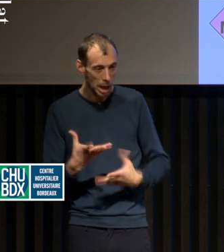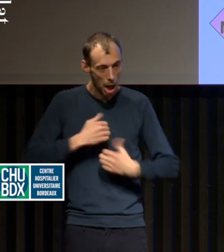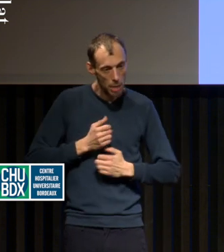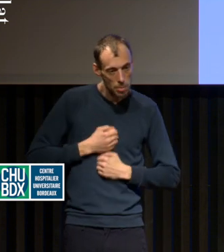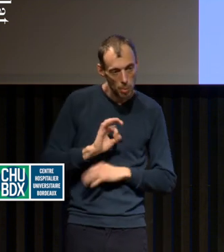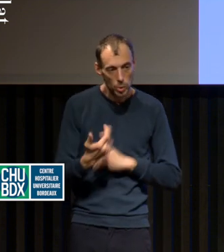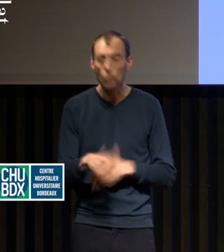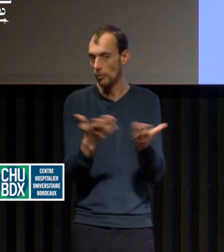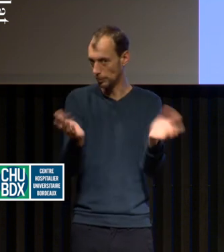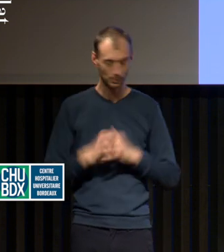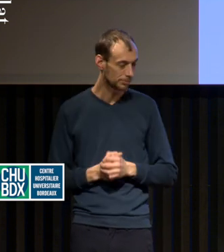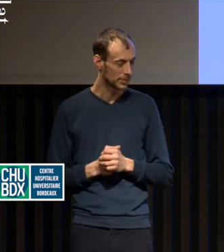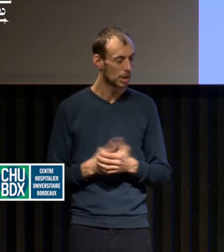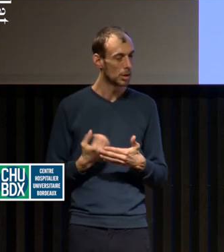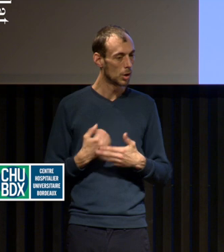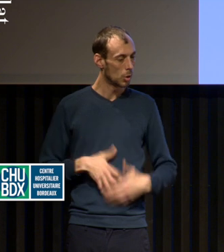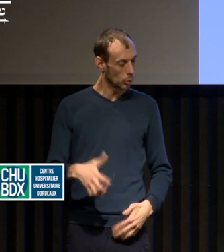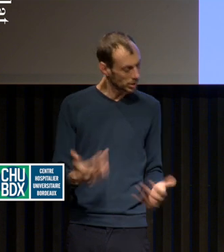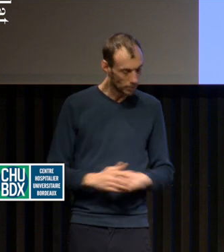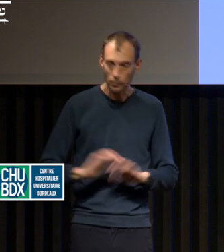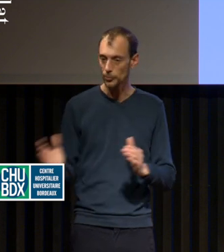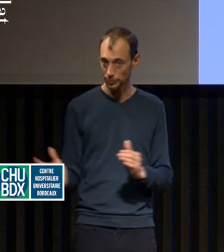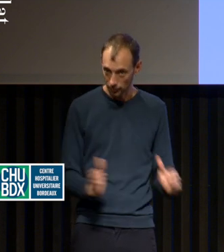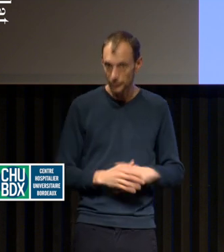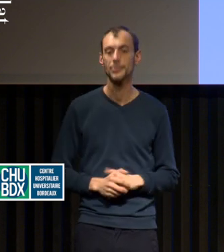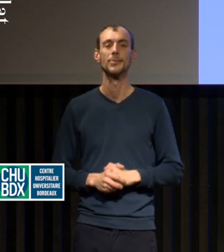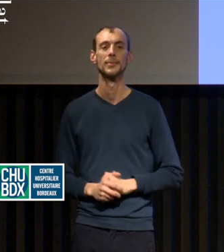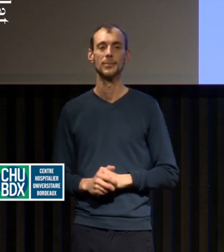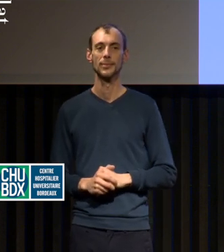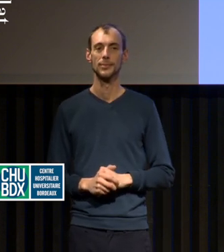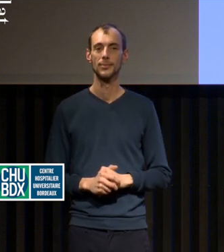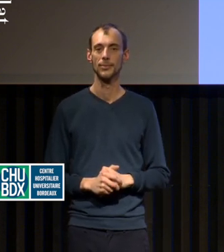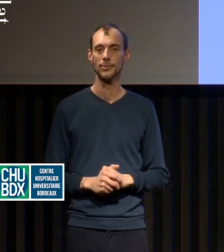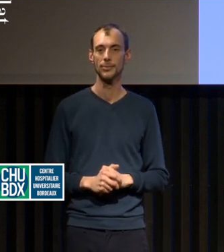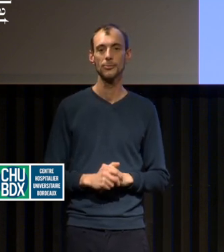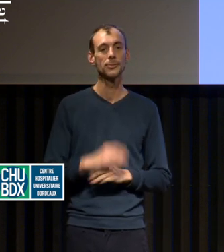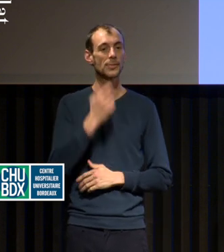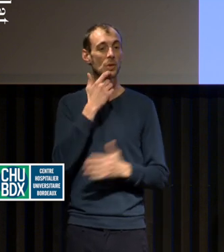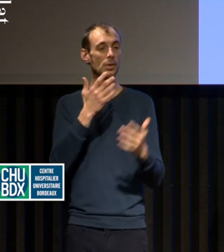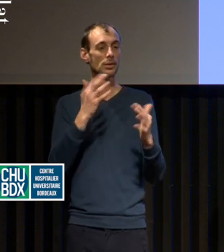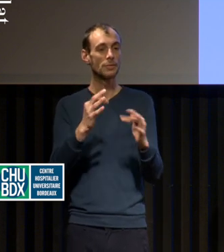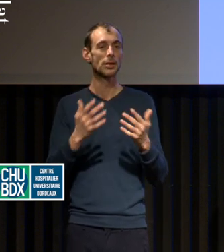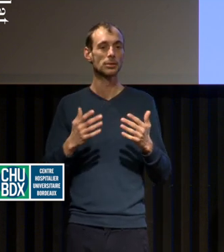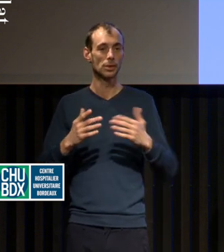parlé. Voilà. Alors, si on devait résumer la position du microbiote, qu'est-ce qu'un microbiote